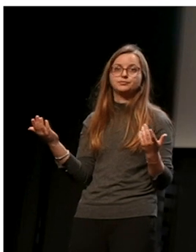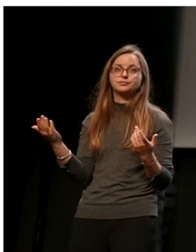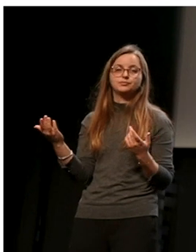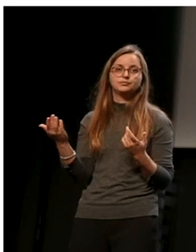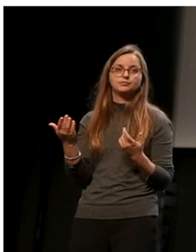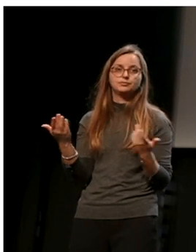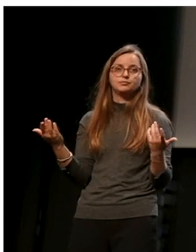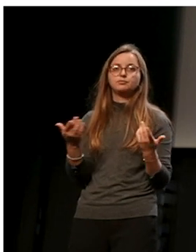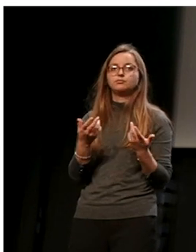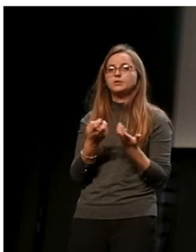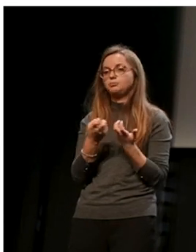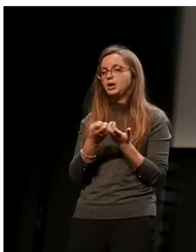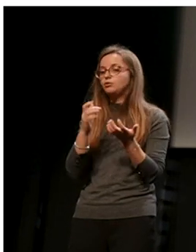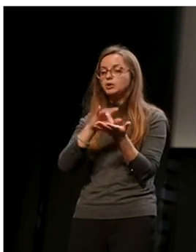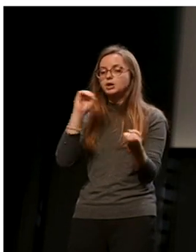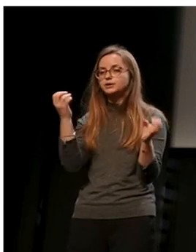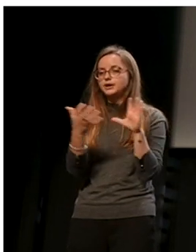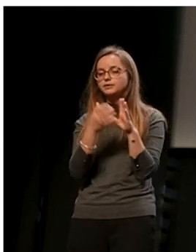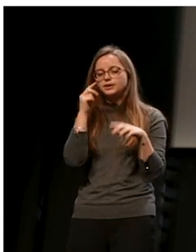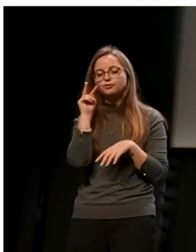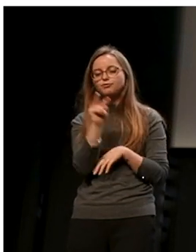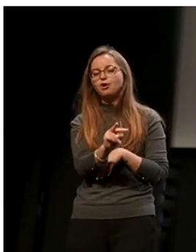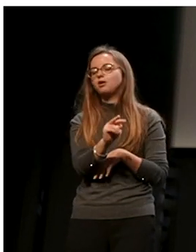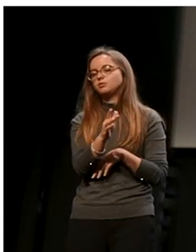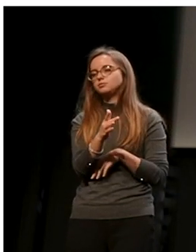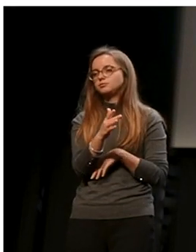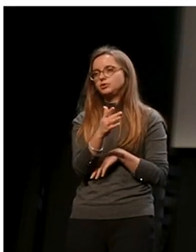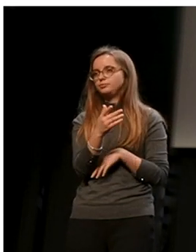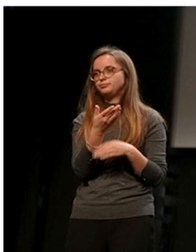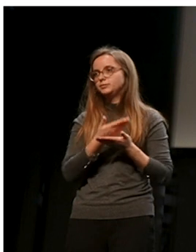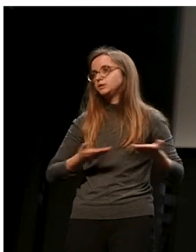pour payer ce qu'il y a sur Internet. On a vu des mouvements à un moment donné justement